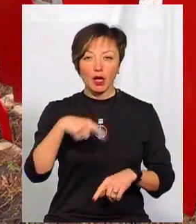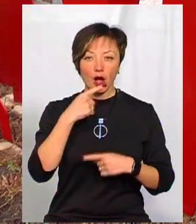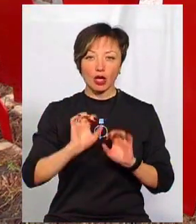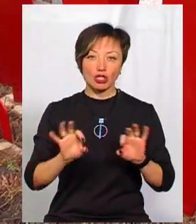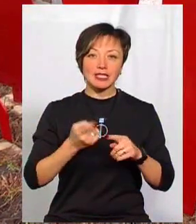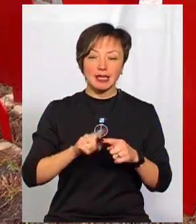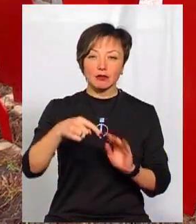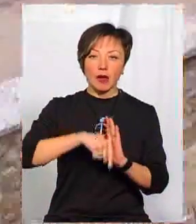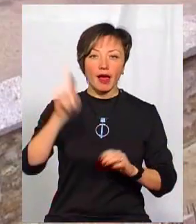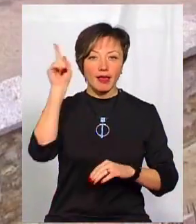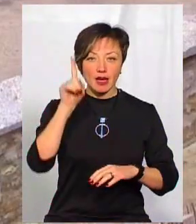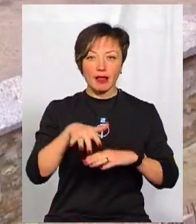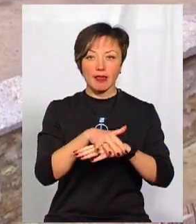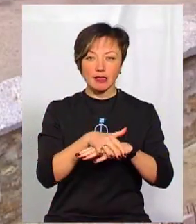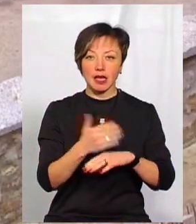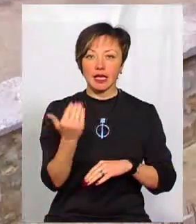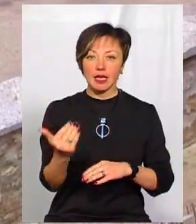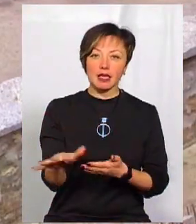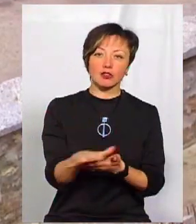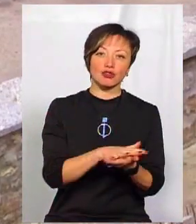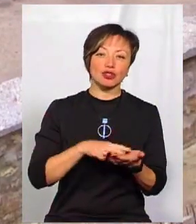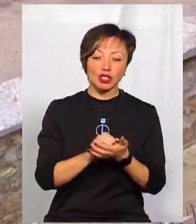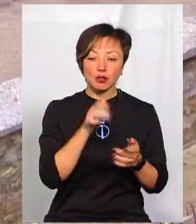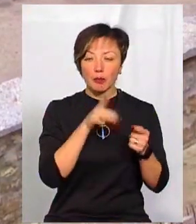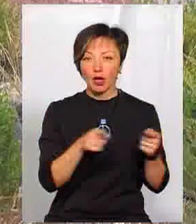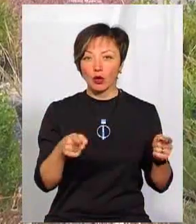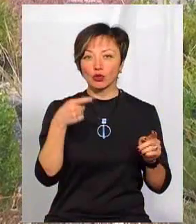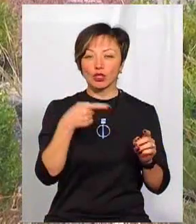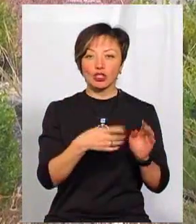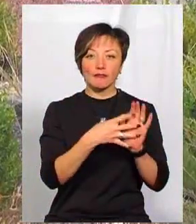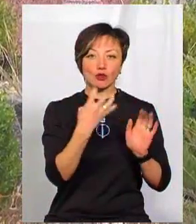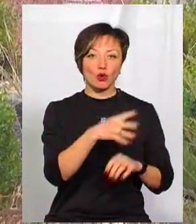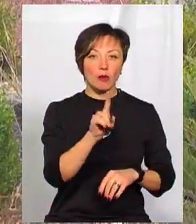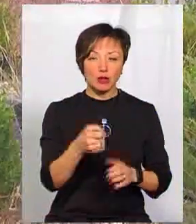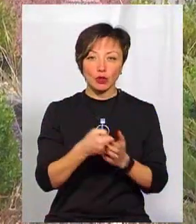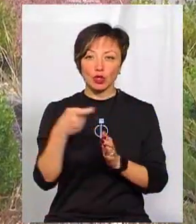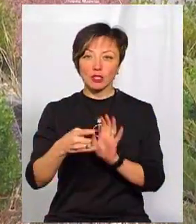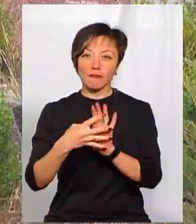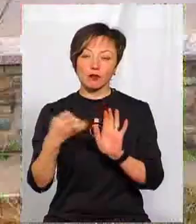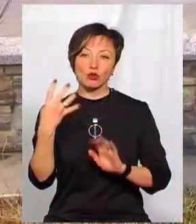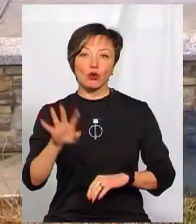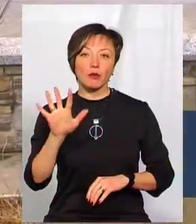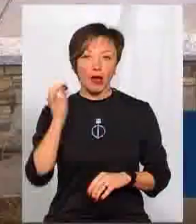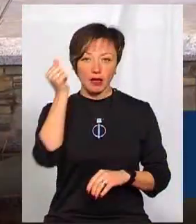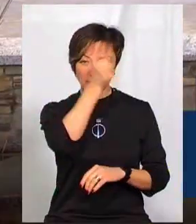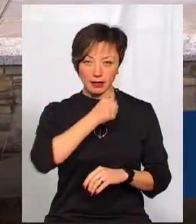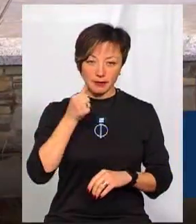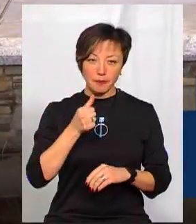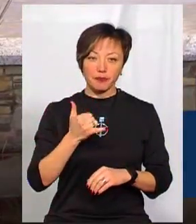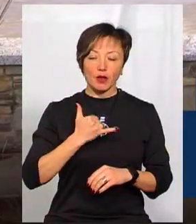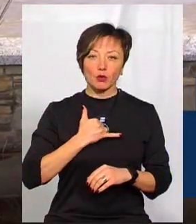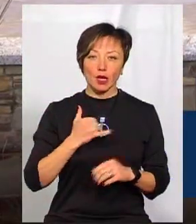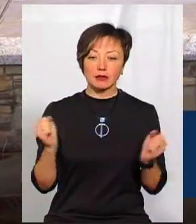це символізує єврейське населення та їхнє знищення за період з 1941 по 1945 рік. У нас